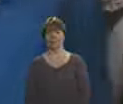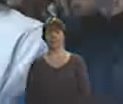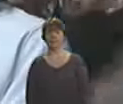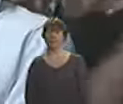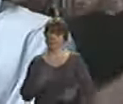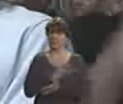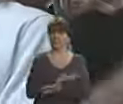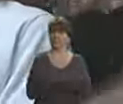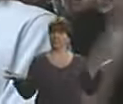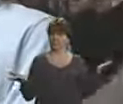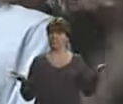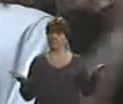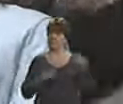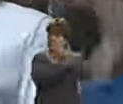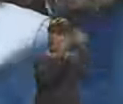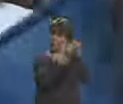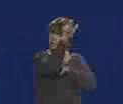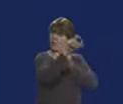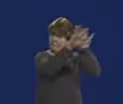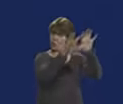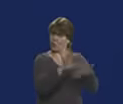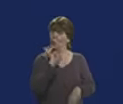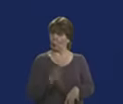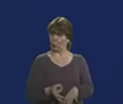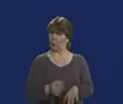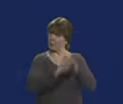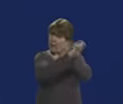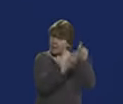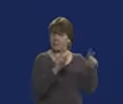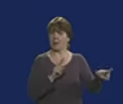Je le dis en respectant celui qui ne l'est pas.